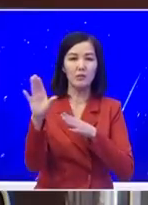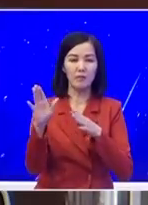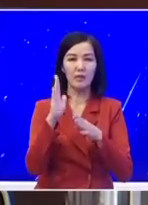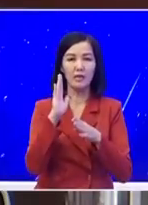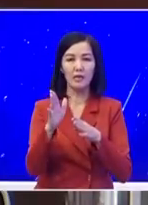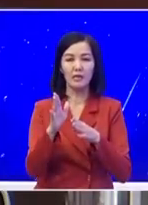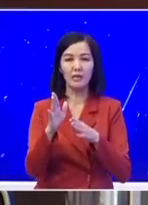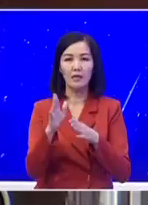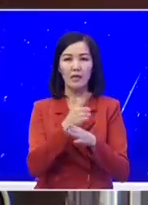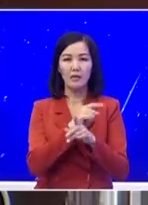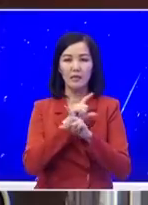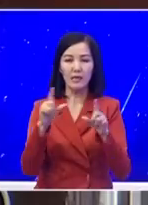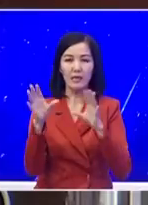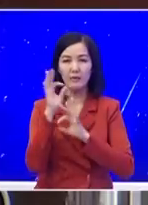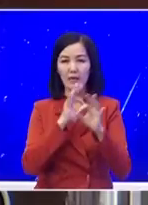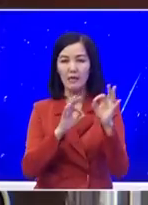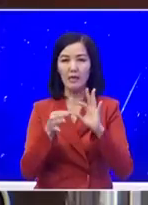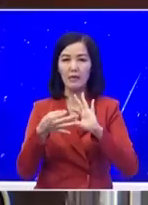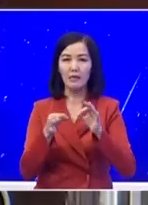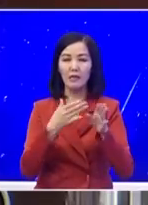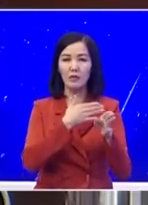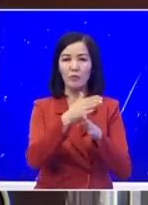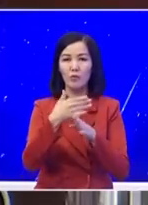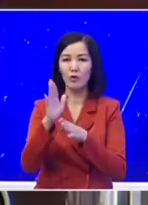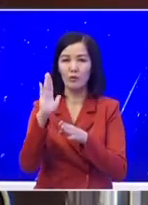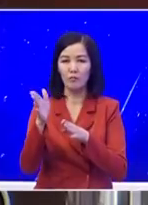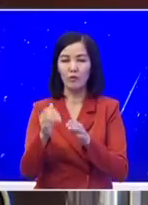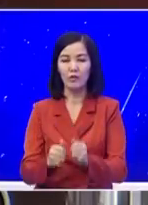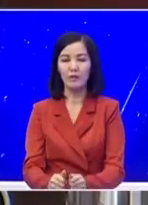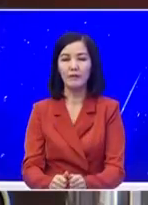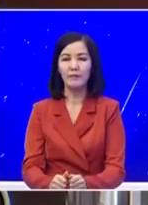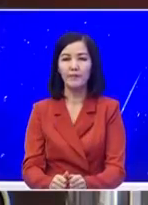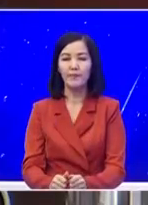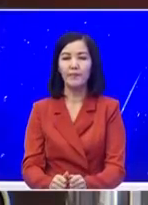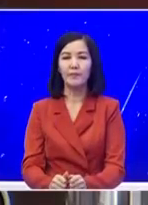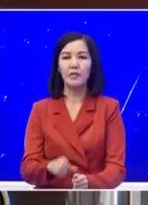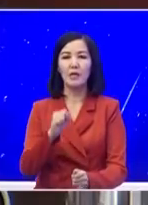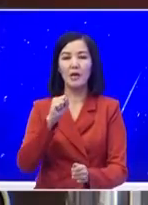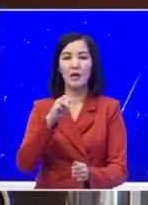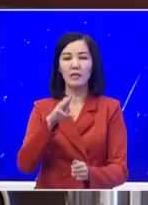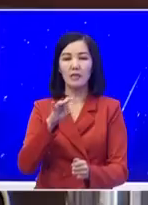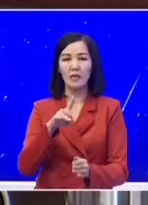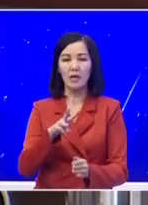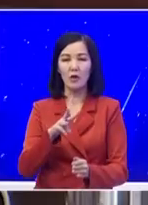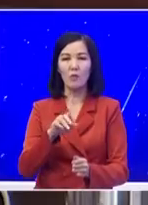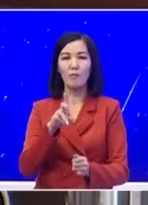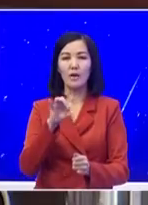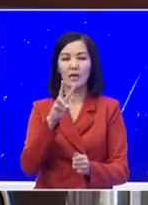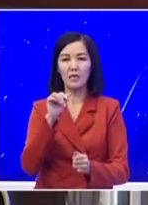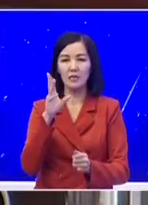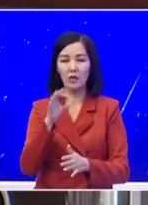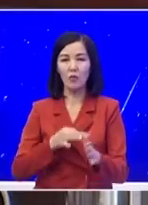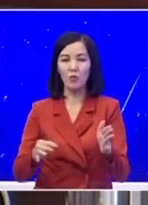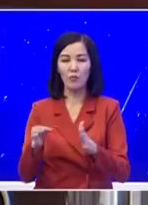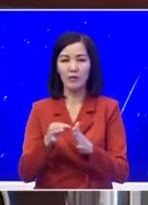мен стационарларға нақты бөлу бойынша барлық шараларды қамтамасыз ету қажет. Атырау және Маңғыстау облыстарында вирусты